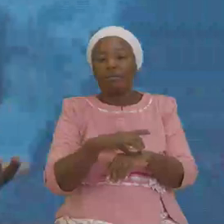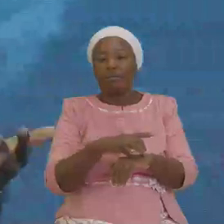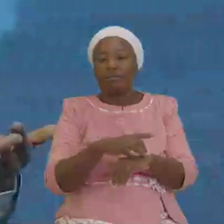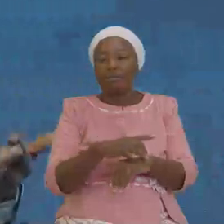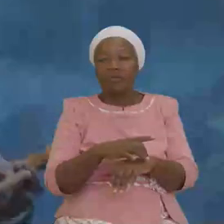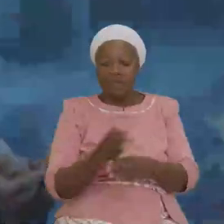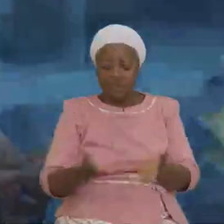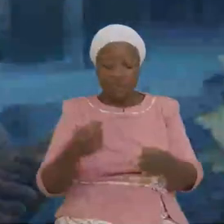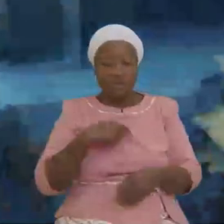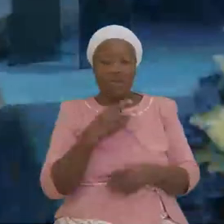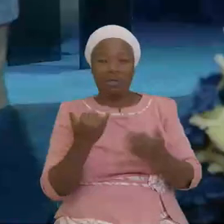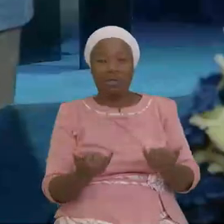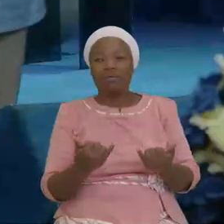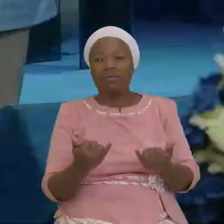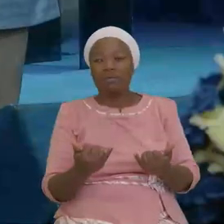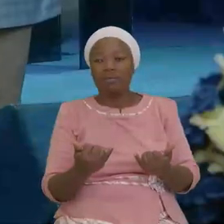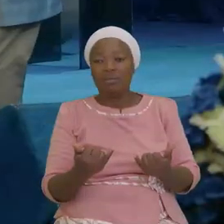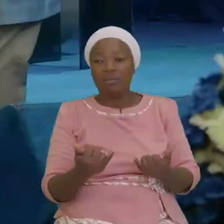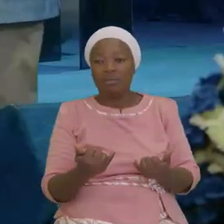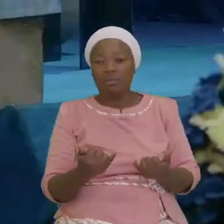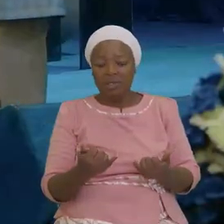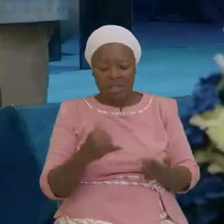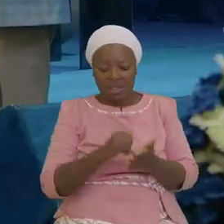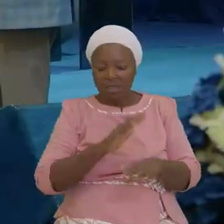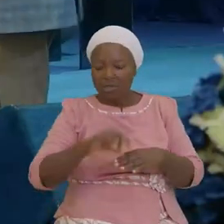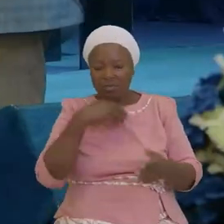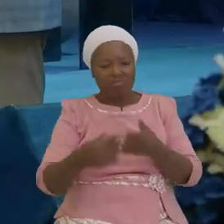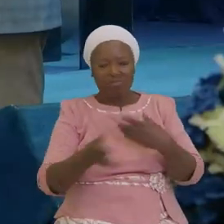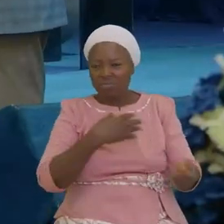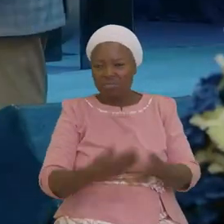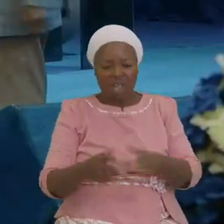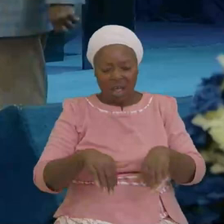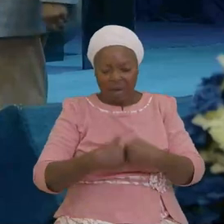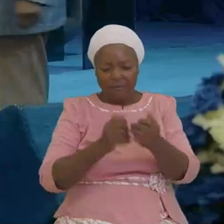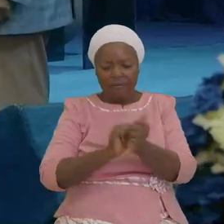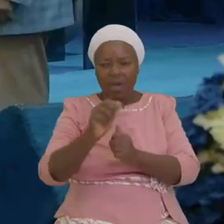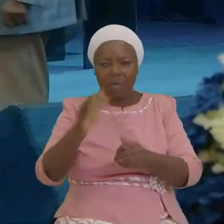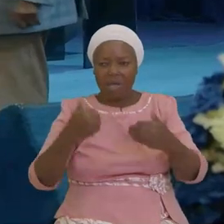Jusqu'aux extrémités de la terre. Nous voici.